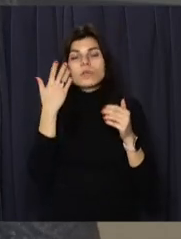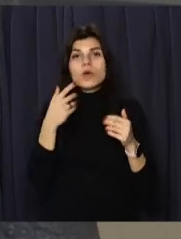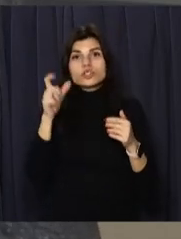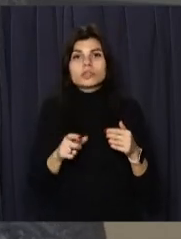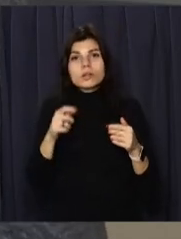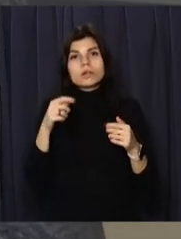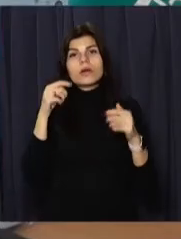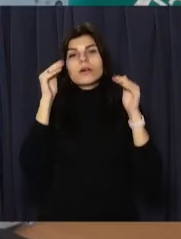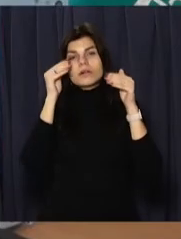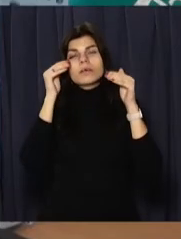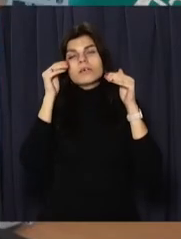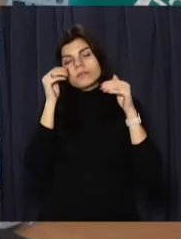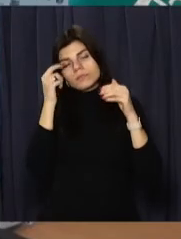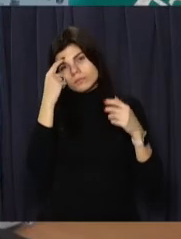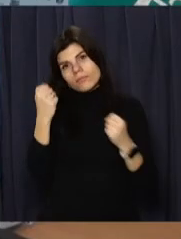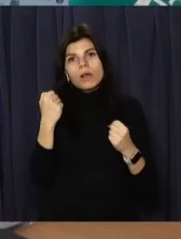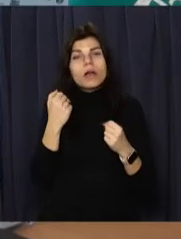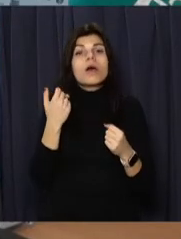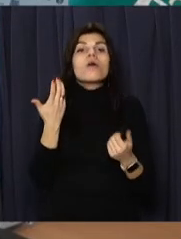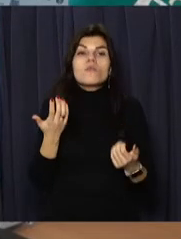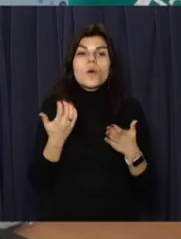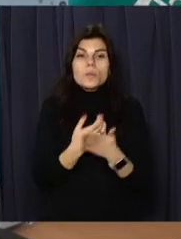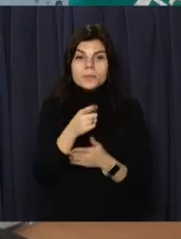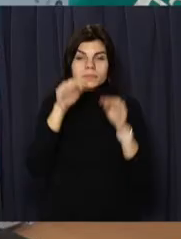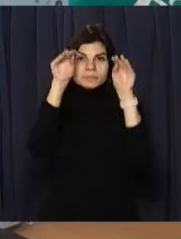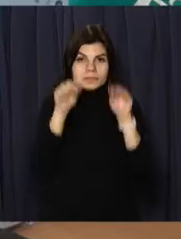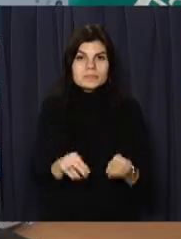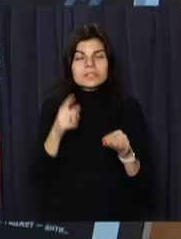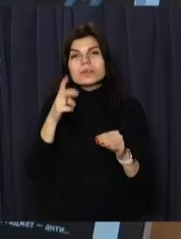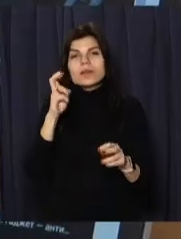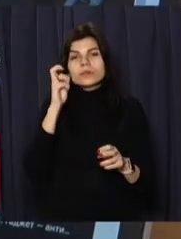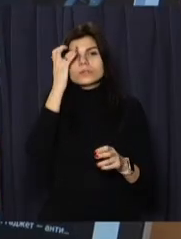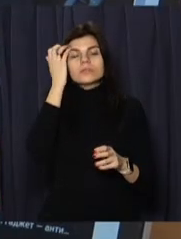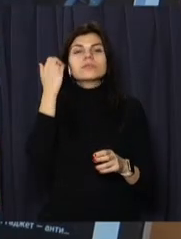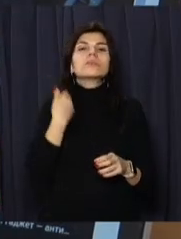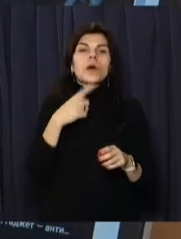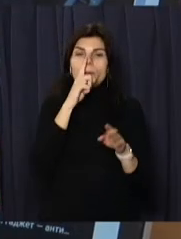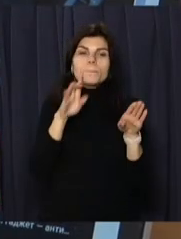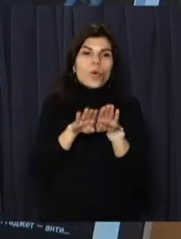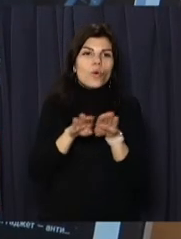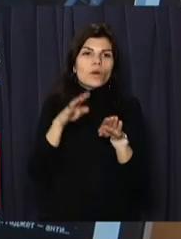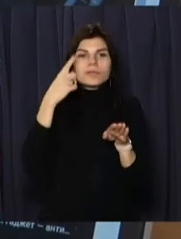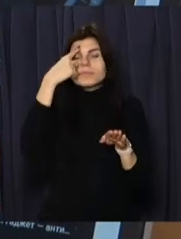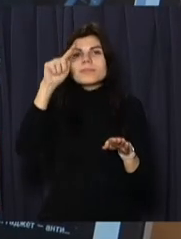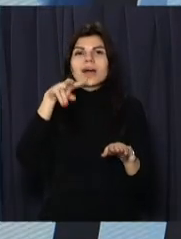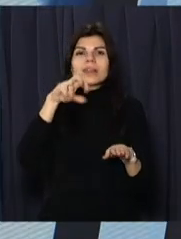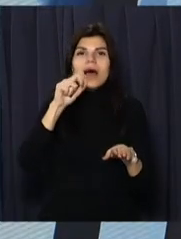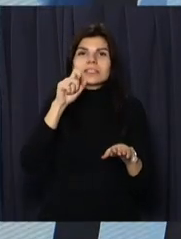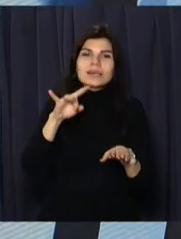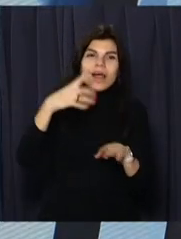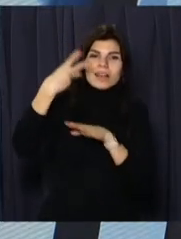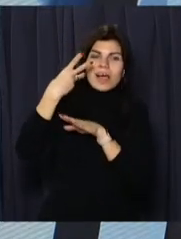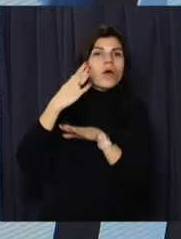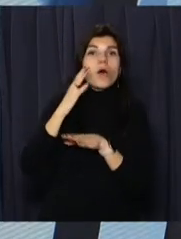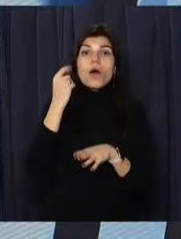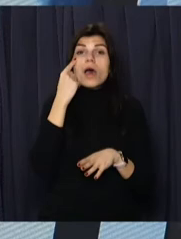чоловік відключається. Давид запропонував унікальний комплекс протидії сну за кермом. Це щось на кшталт вже відомих лазерів та камер, які по